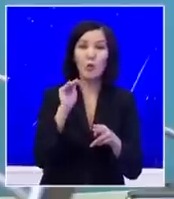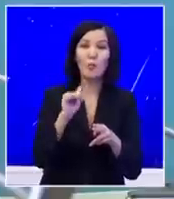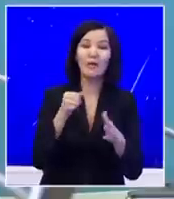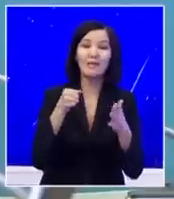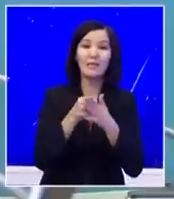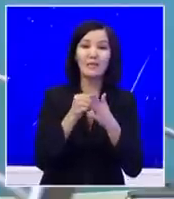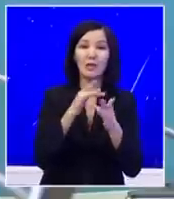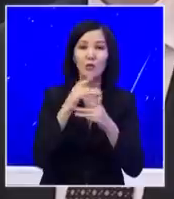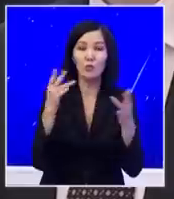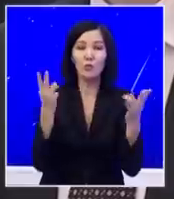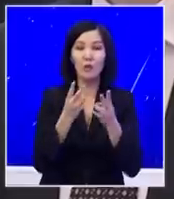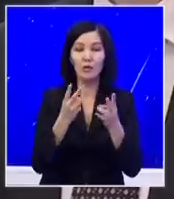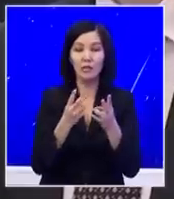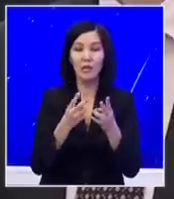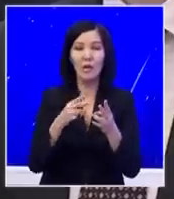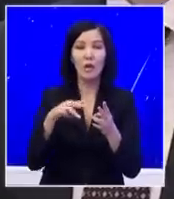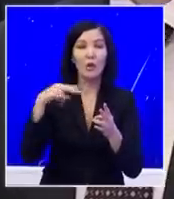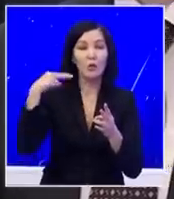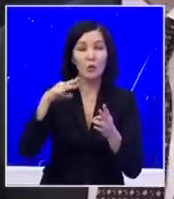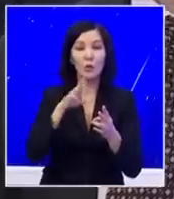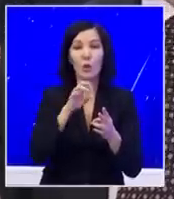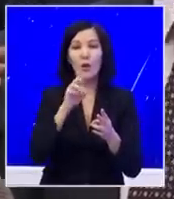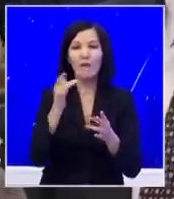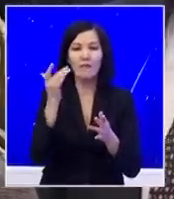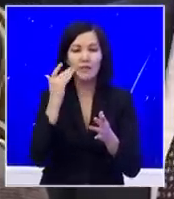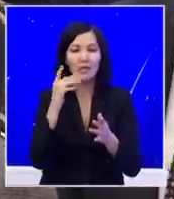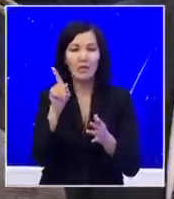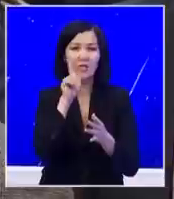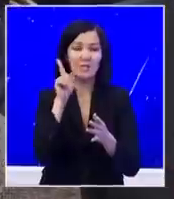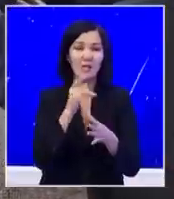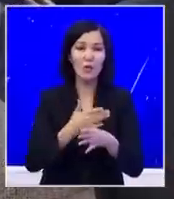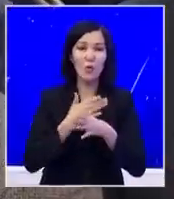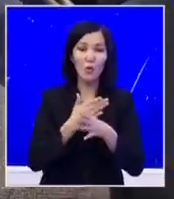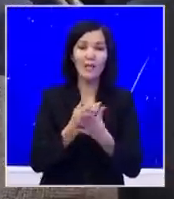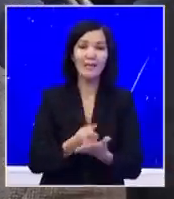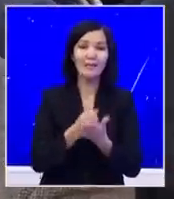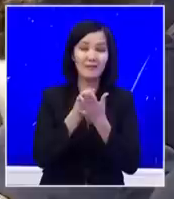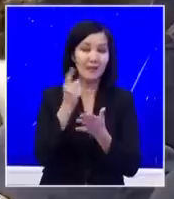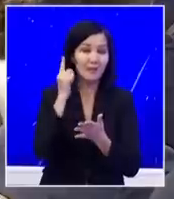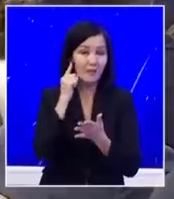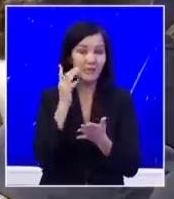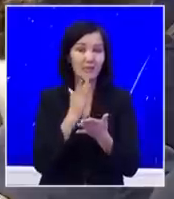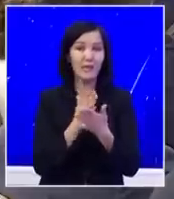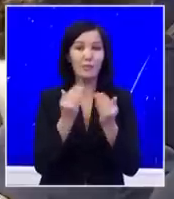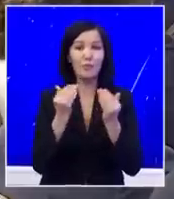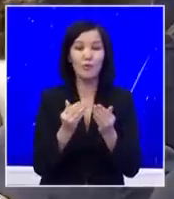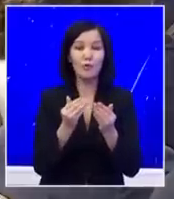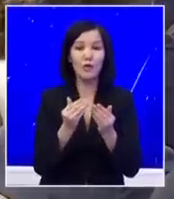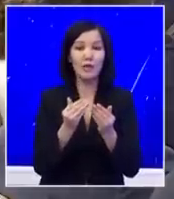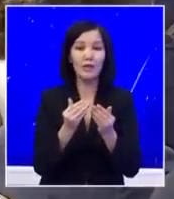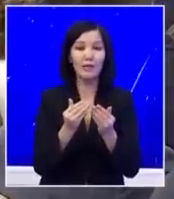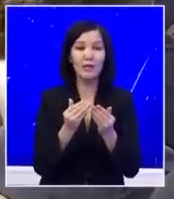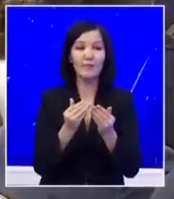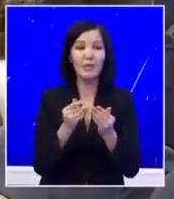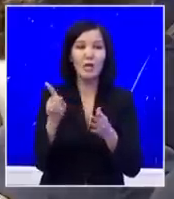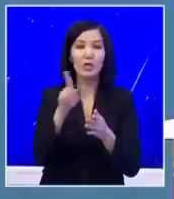дейін көбейту қажет. Қасым Жомарт Кемелұлы қашанда жастарды қолдайды, тыңдайды, құлақ асады. Бүгінгі кеңесте де адасып кеткен